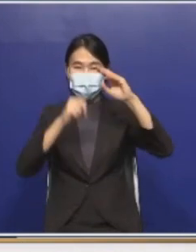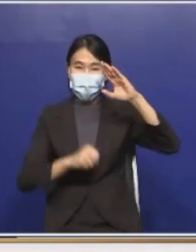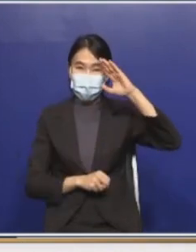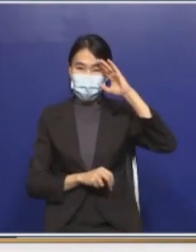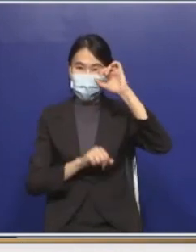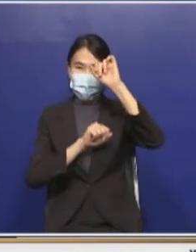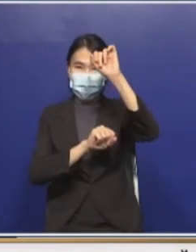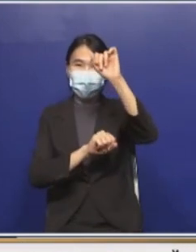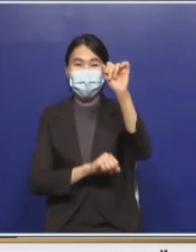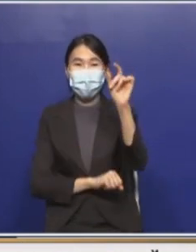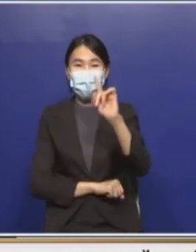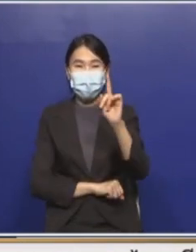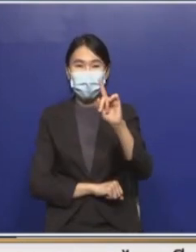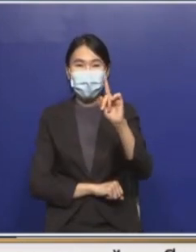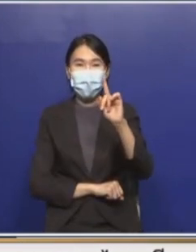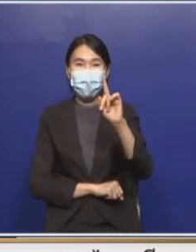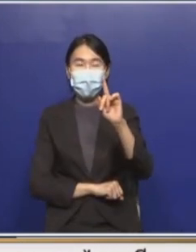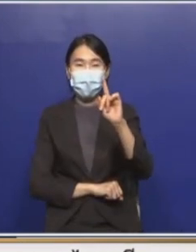ศ